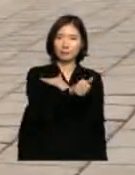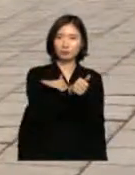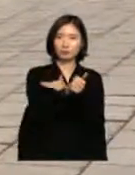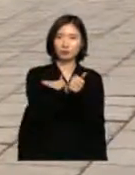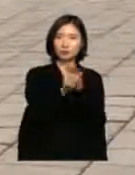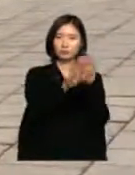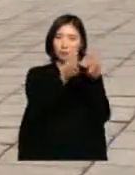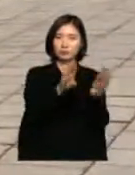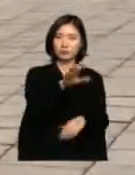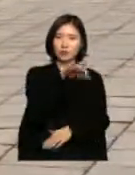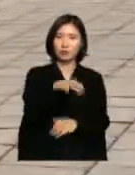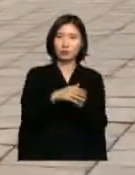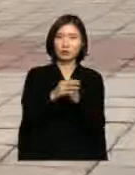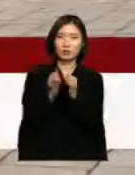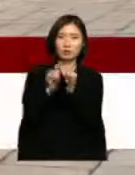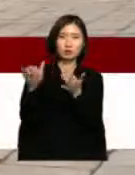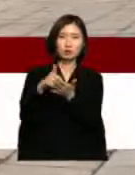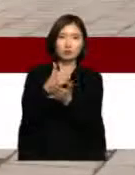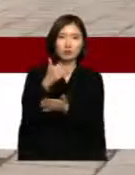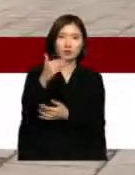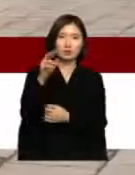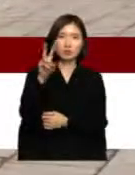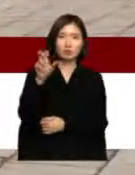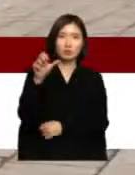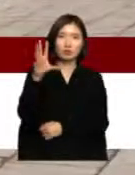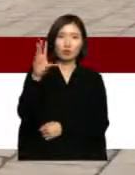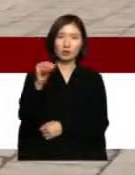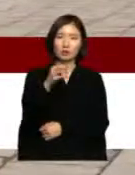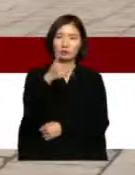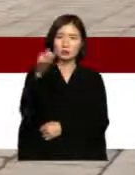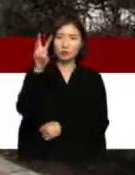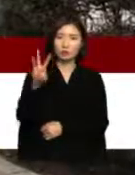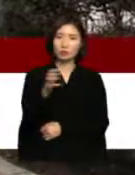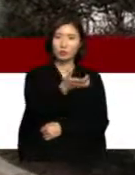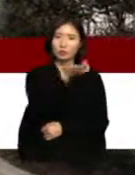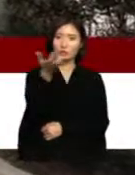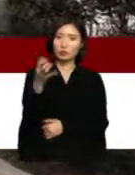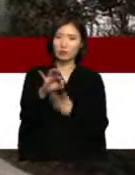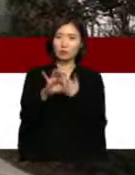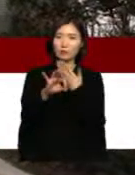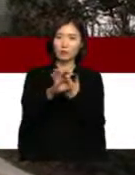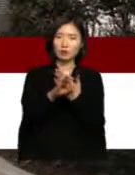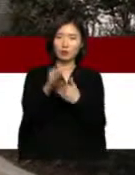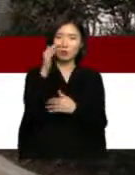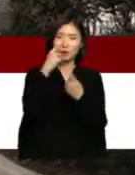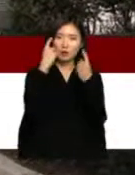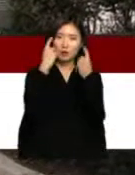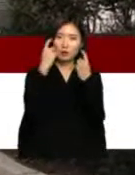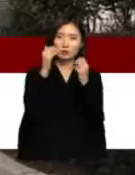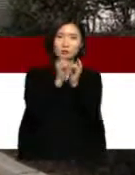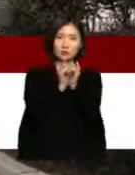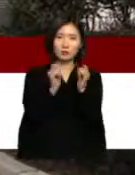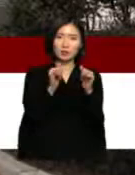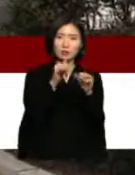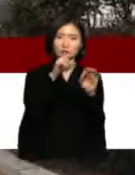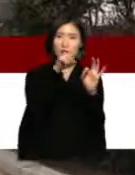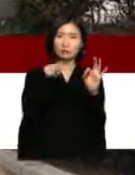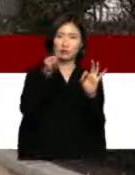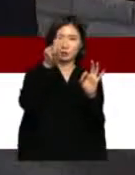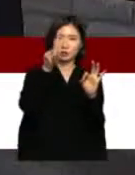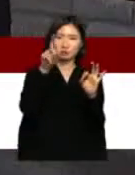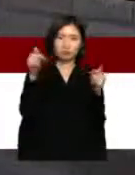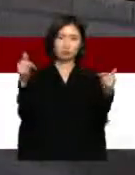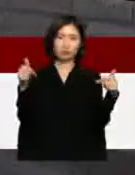국립민속박물관이 인구 25만 명의 세종시로 이전할 경우 관람객 수가 10분의 1 이하로 줄어들어 문화적 손실이라는